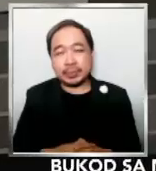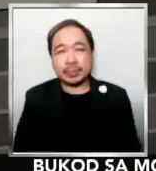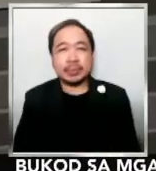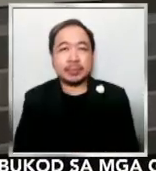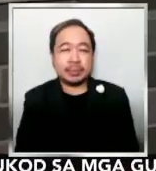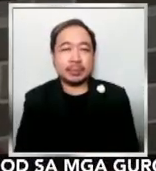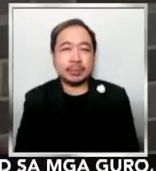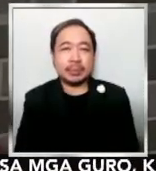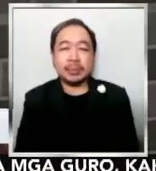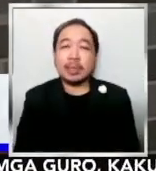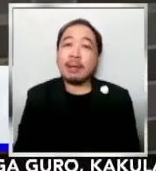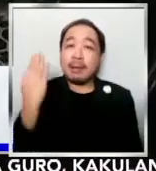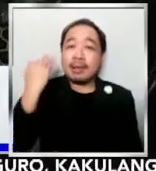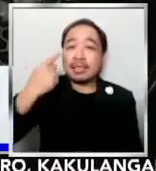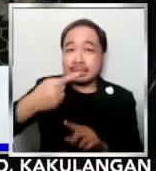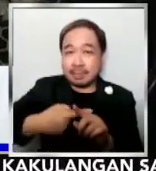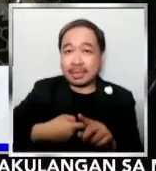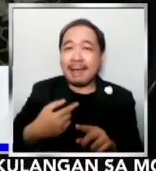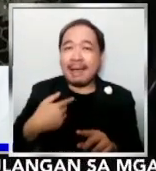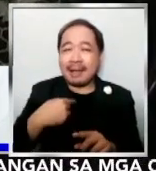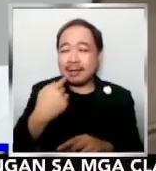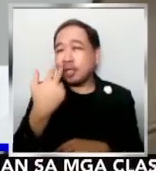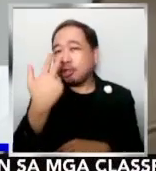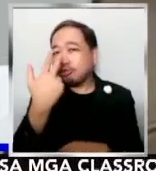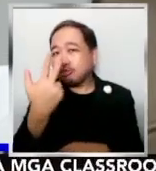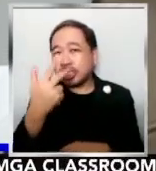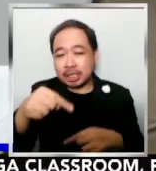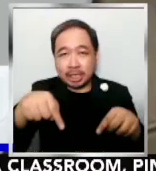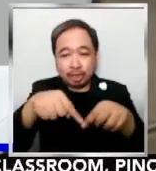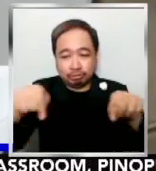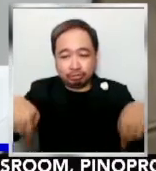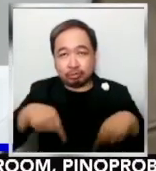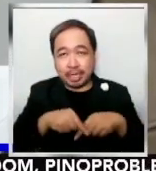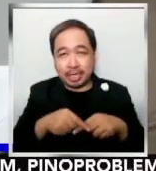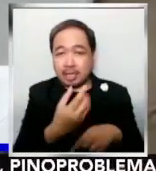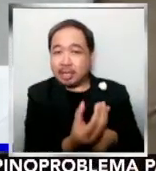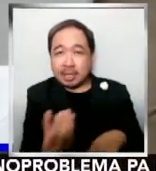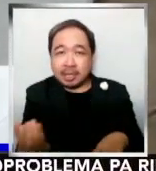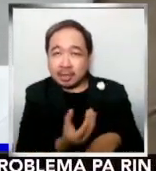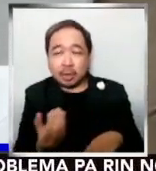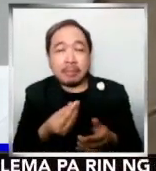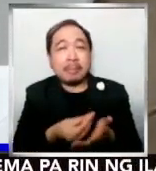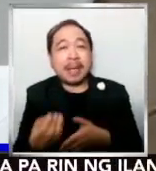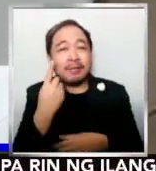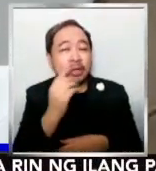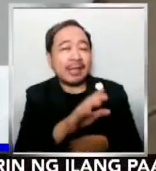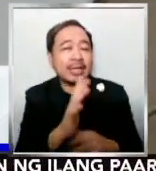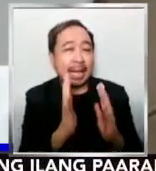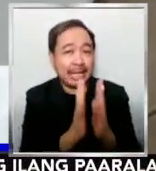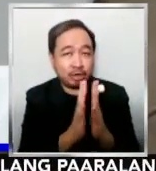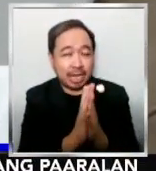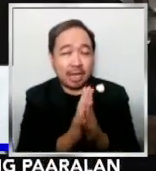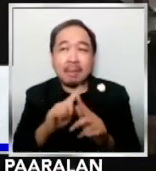Kung noong nakaraang buwan, 3 tray ng itlog kada araw ang binibili ni Ramon Santos para sa kanilang kalendarya, ngayon, isa na lang daw.